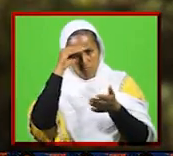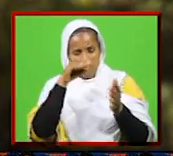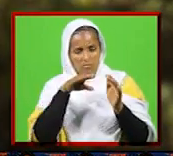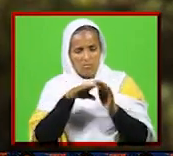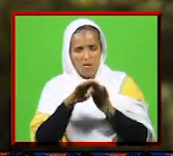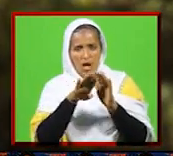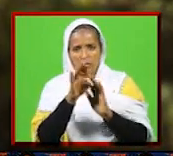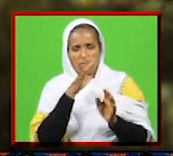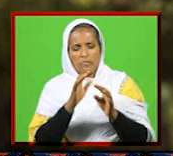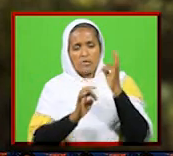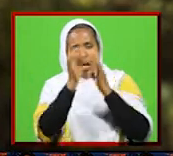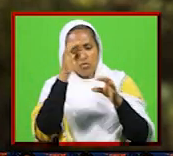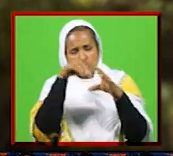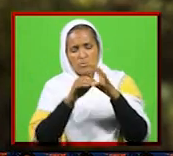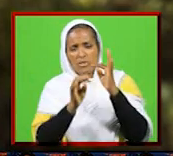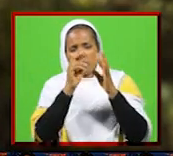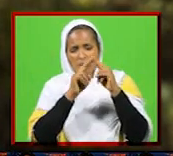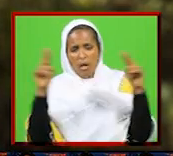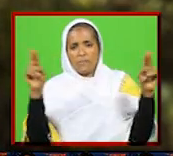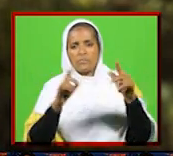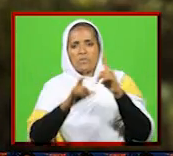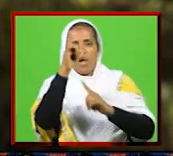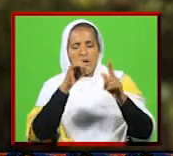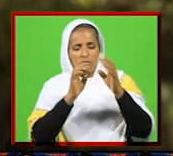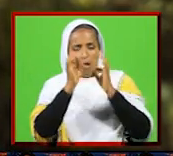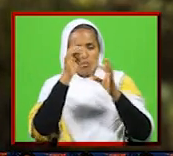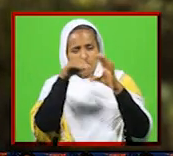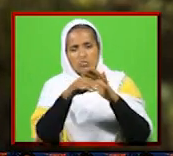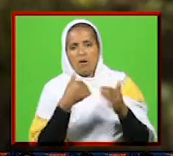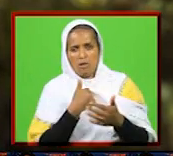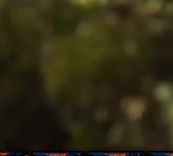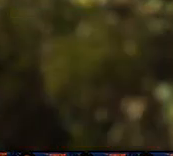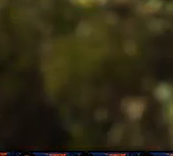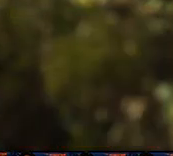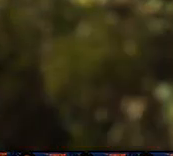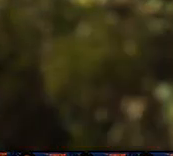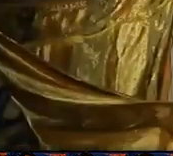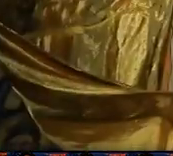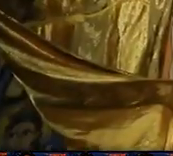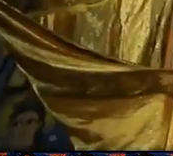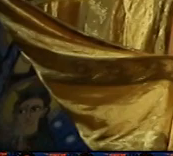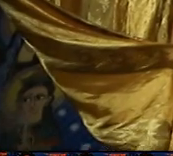ሁሉ አይገባትም አሁን ግን ተዘግታለች እንጂ ታሪክ ናለው በጣም ታሪክ ያለው ነበር